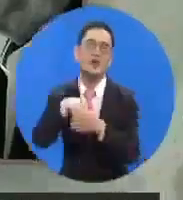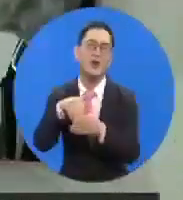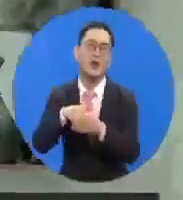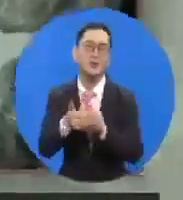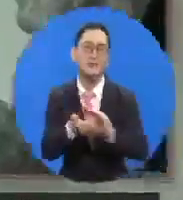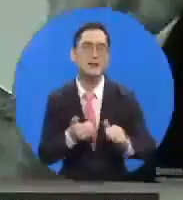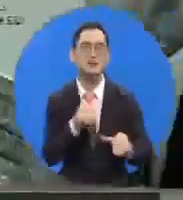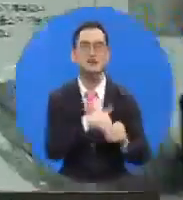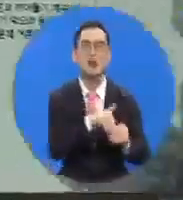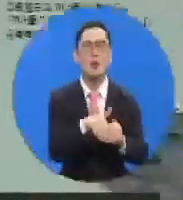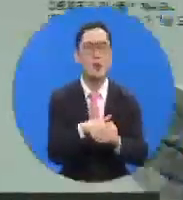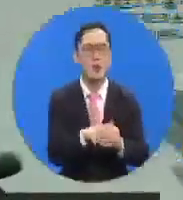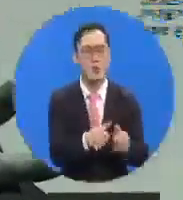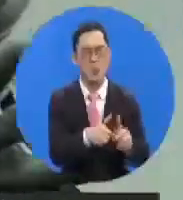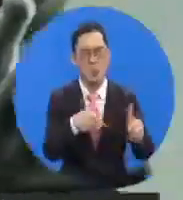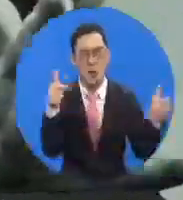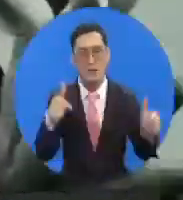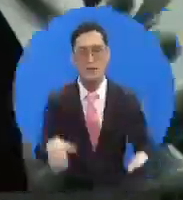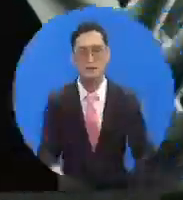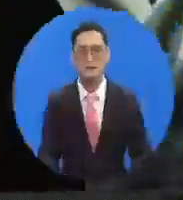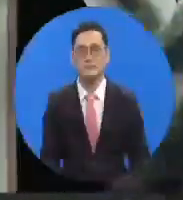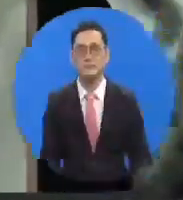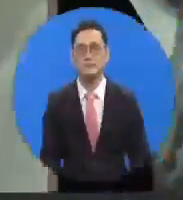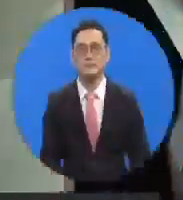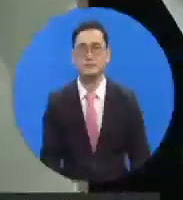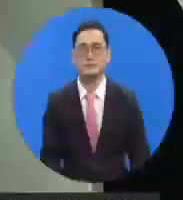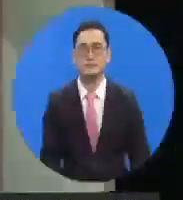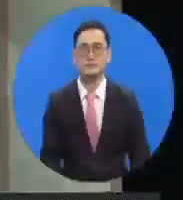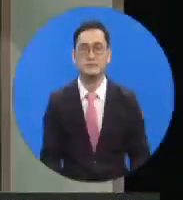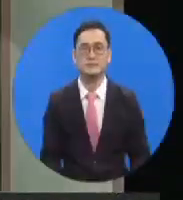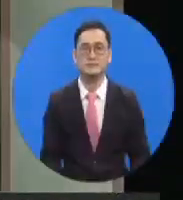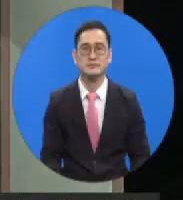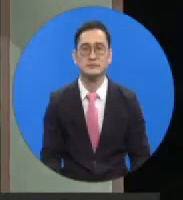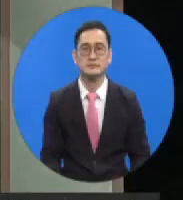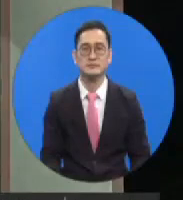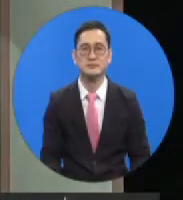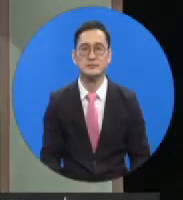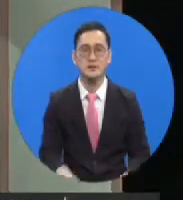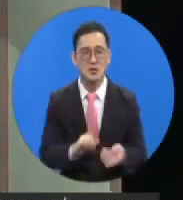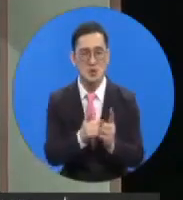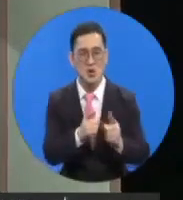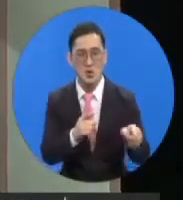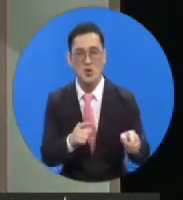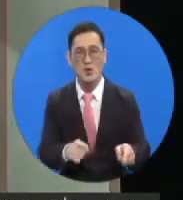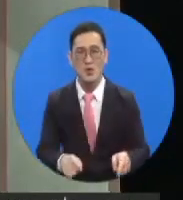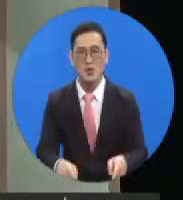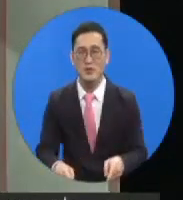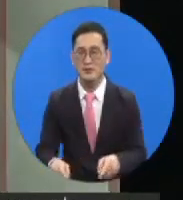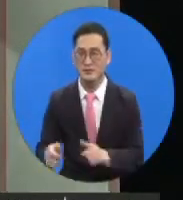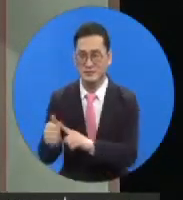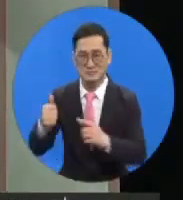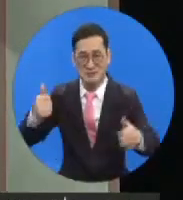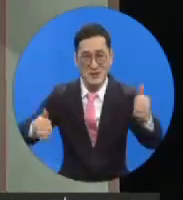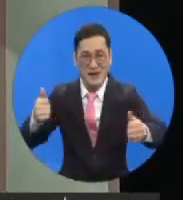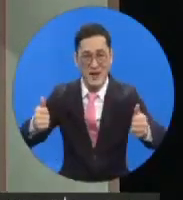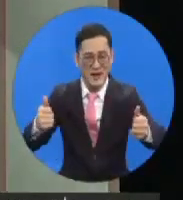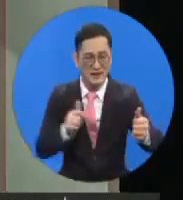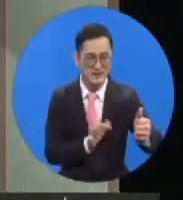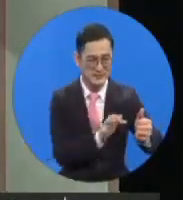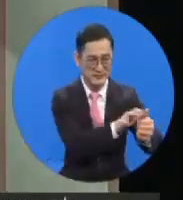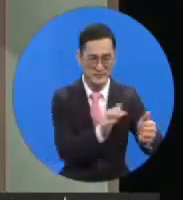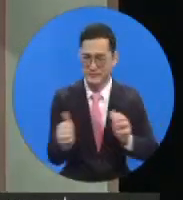다가왔습니다. 투표소 앞에서 확성기 들고 고함치는가 하면 지지자들끼리 총 들고 대치하기도 한답니다. 살벌합니다. 바이든